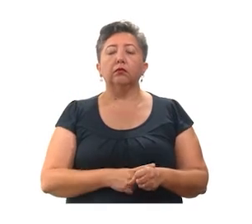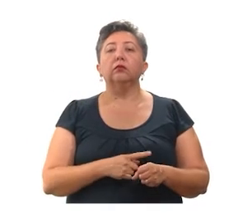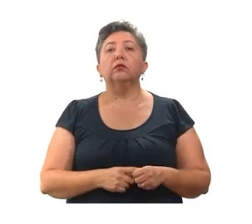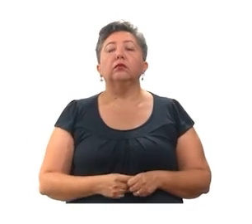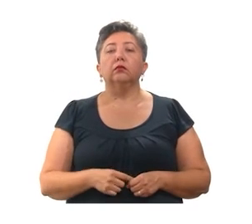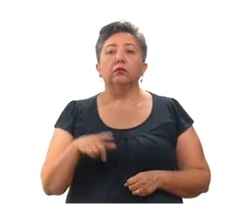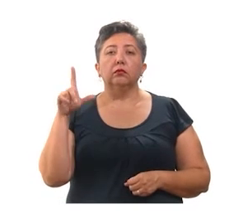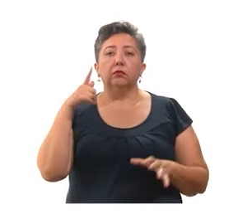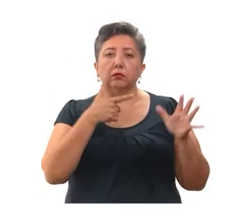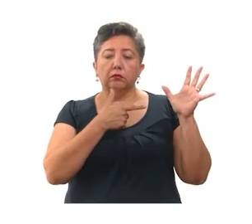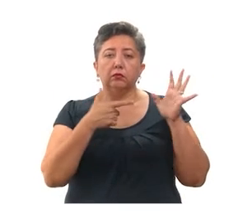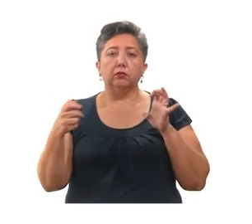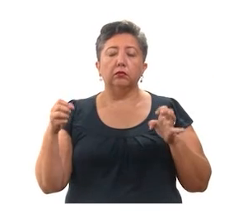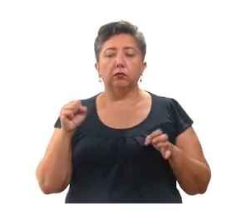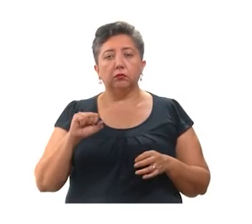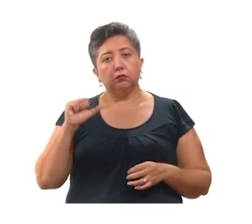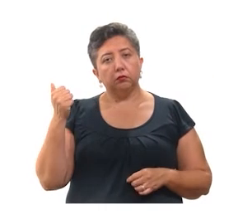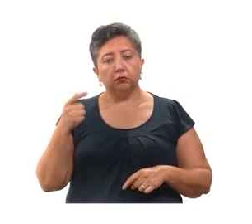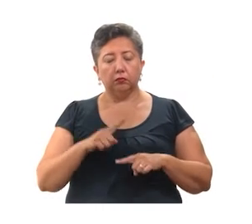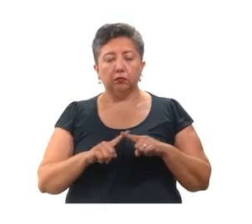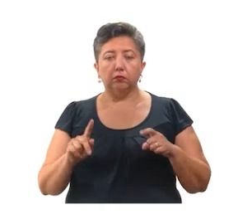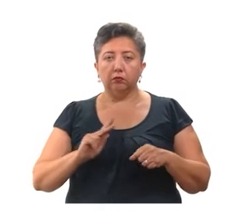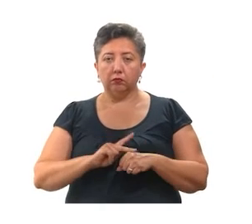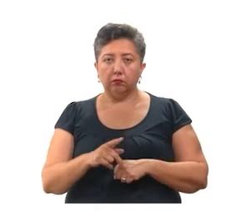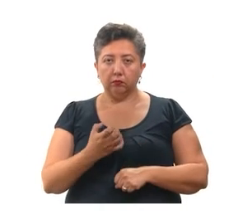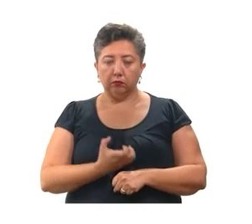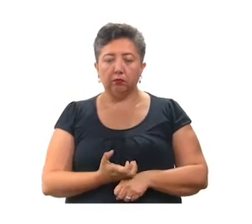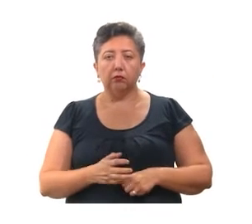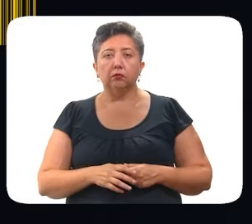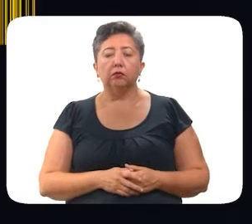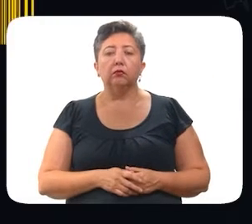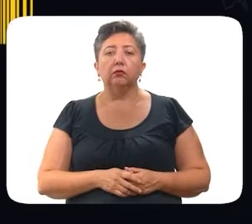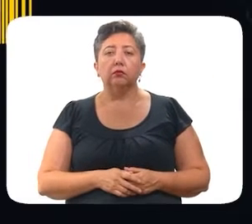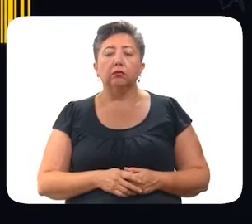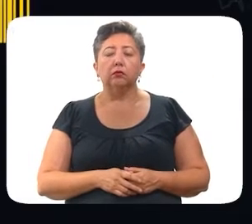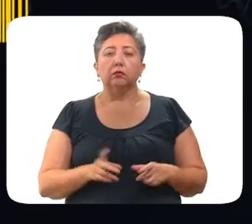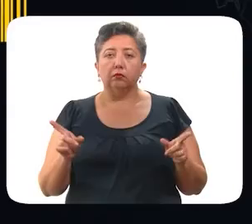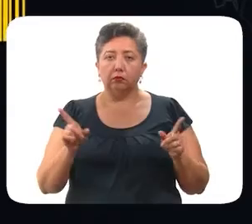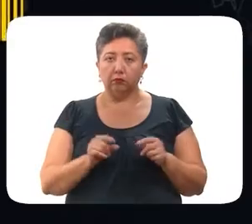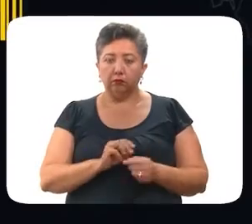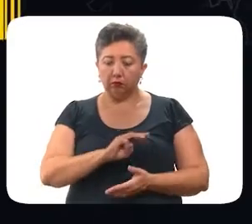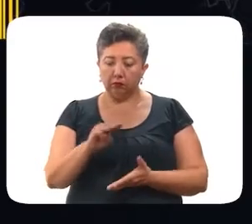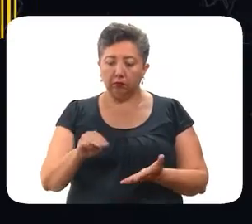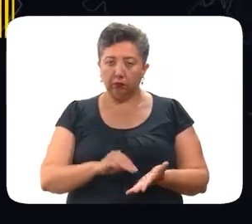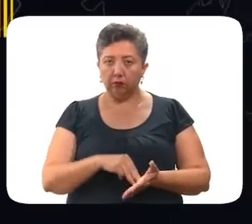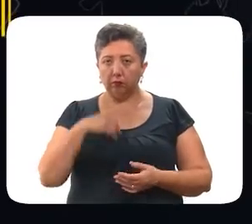huntul, le, ghe, tzayaniko, matu, bukti, ole, kohanilo, kalano, tutzatant, albishanilo, tumenu, zaki, ahilo,